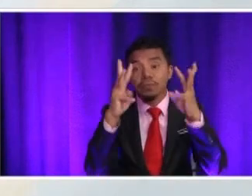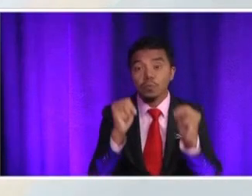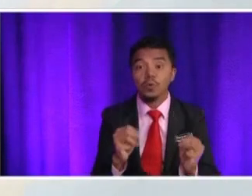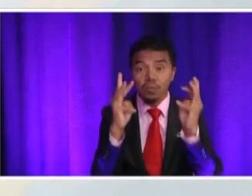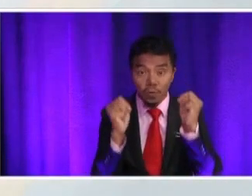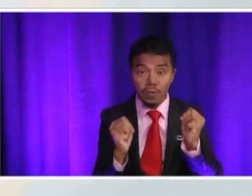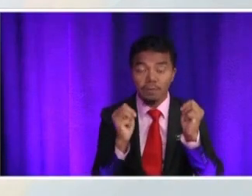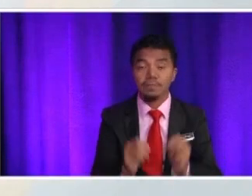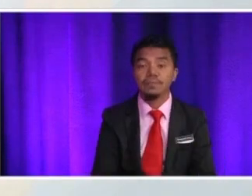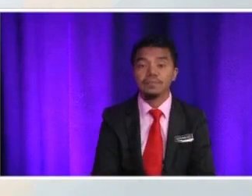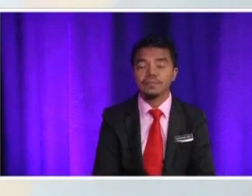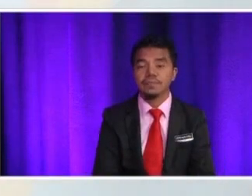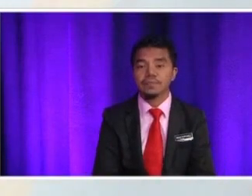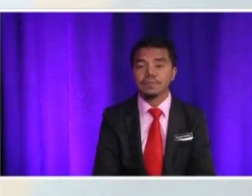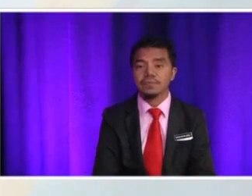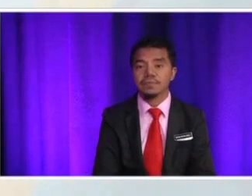Okay. Elisa.